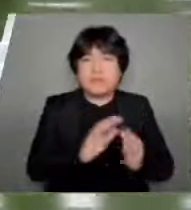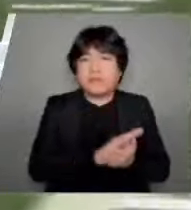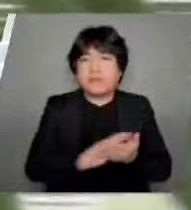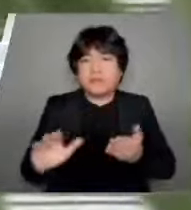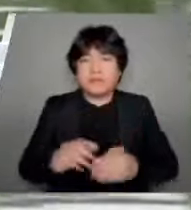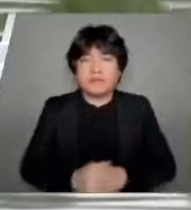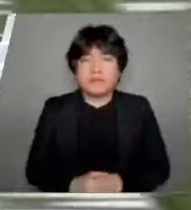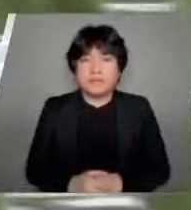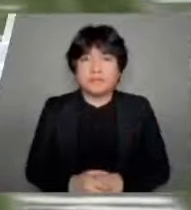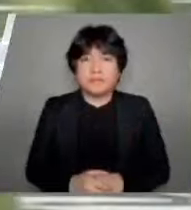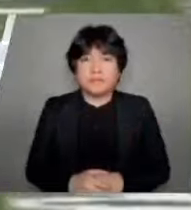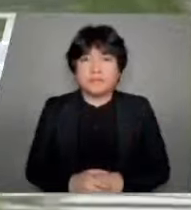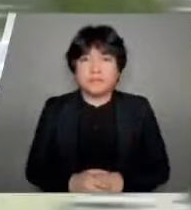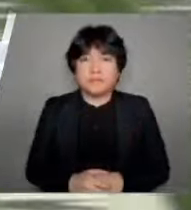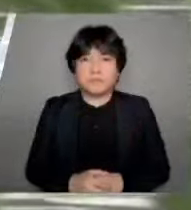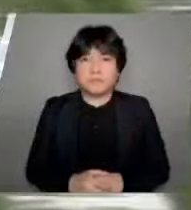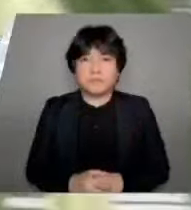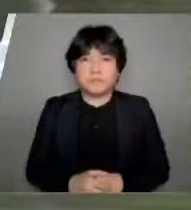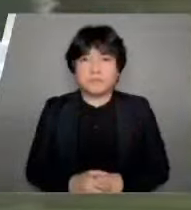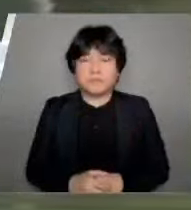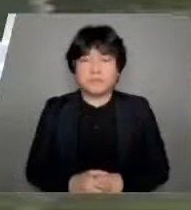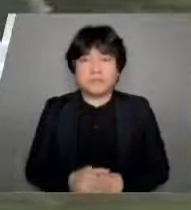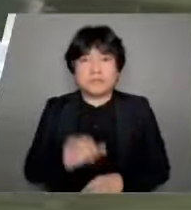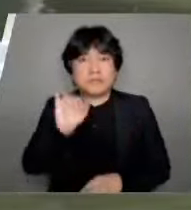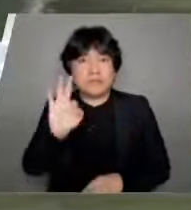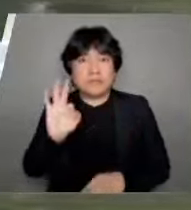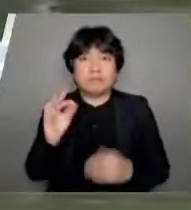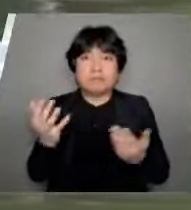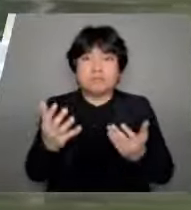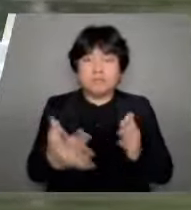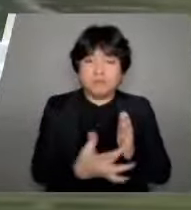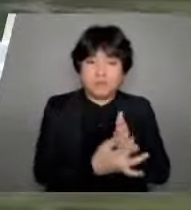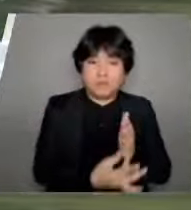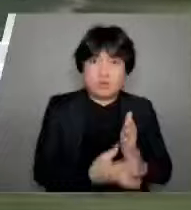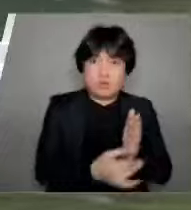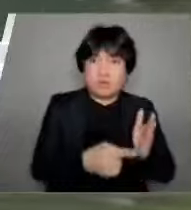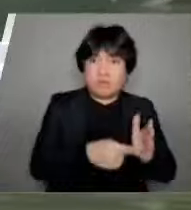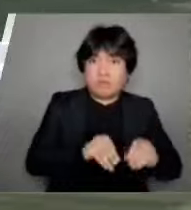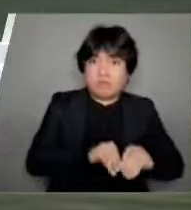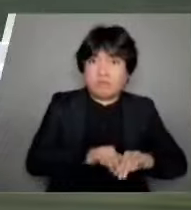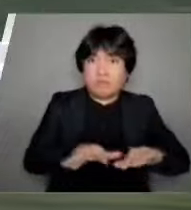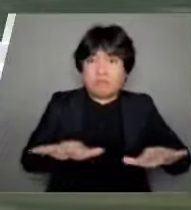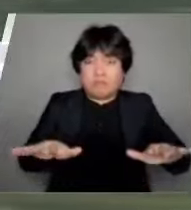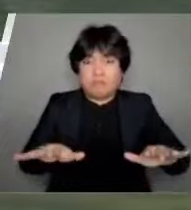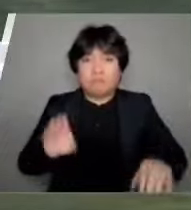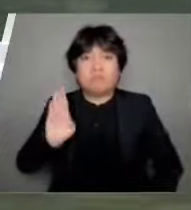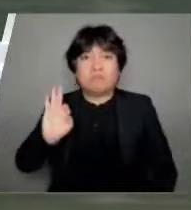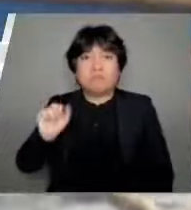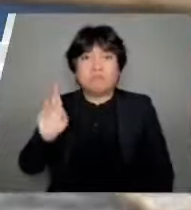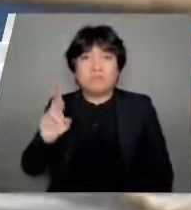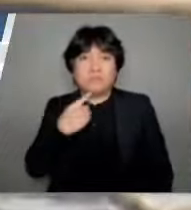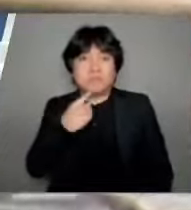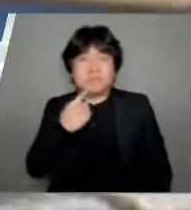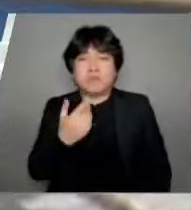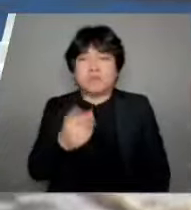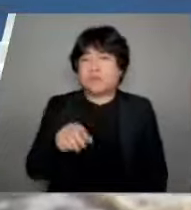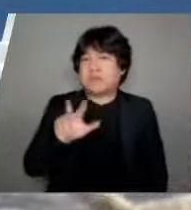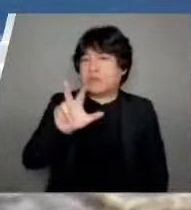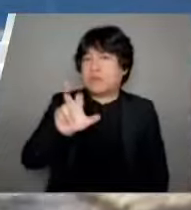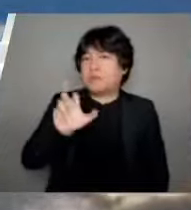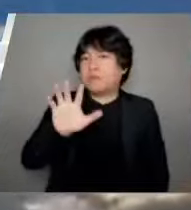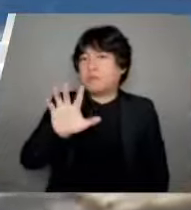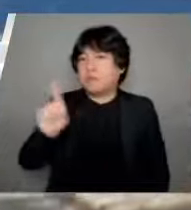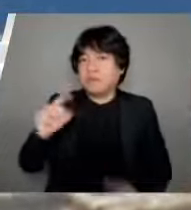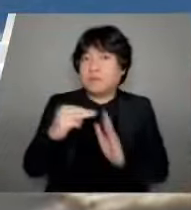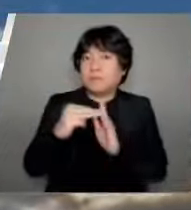Kung hindi maaabatan ang oil spill sa Manila Bay, tansya ng BFAR, aabot sa 351 milyon pesos. Ang halaga na